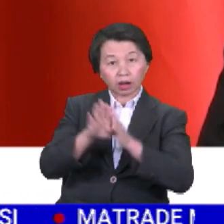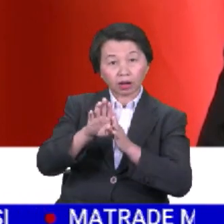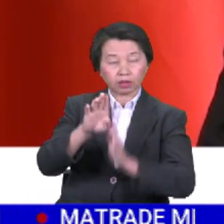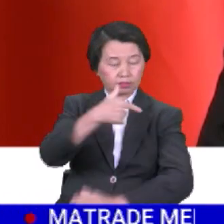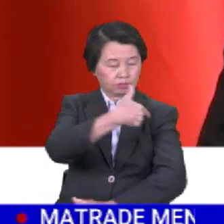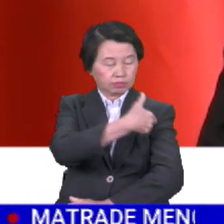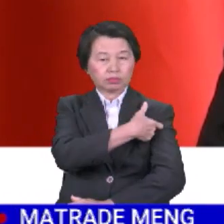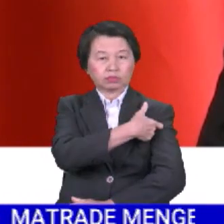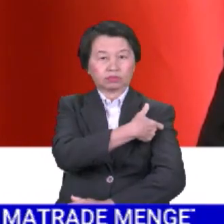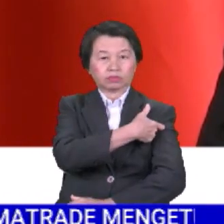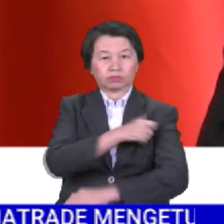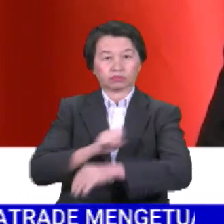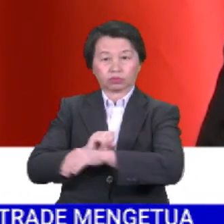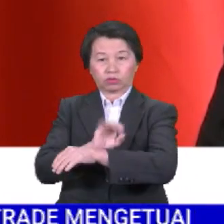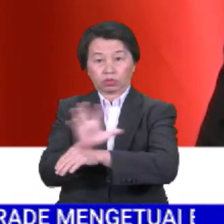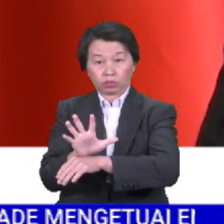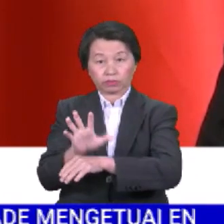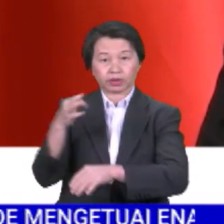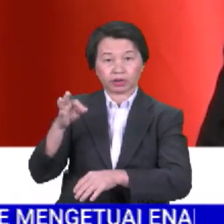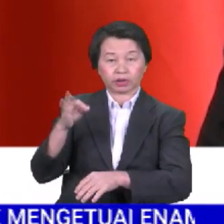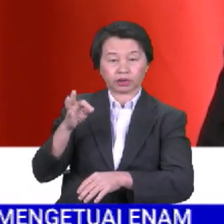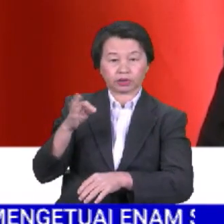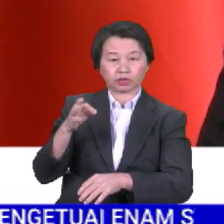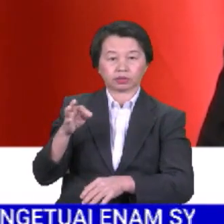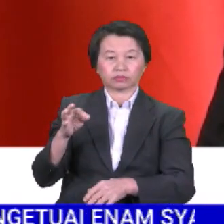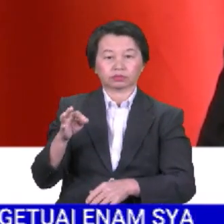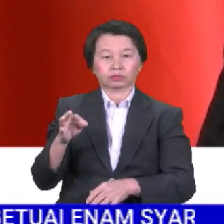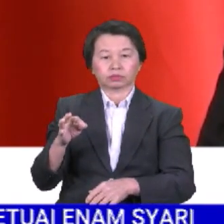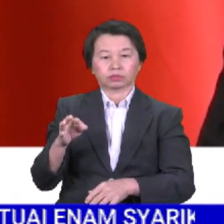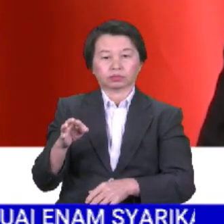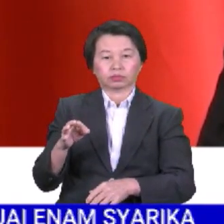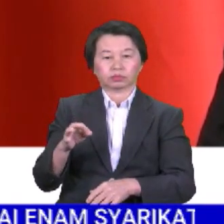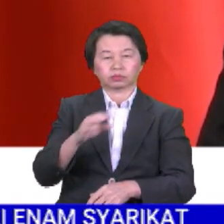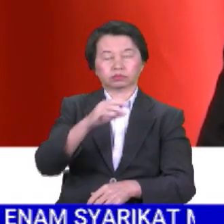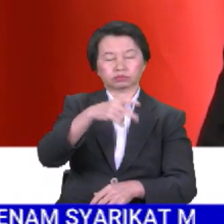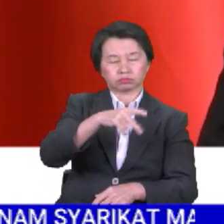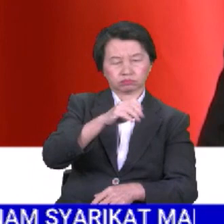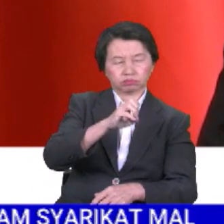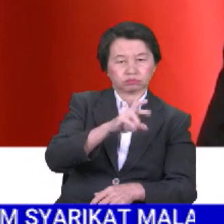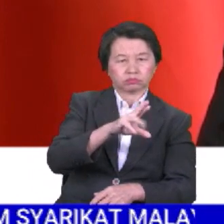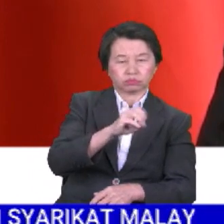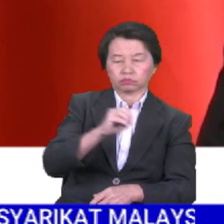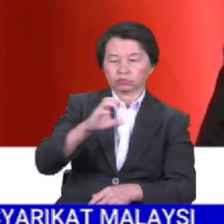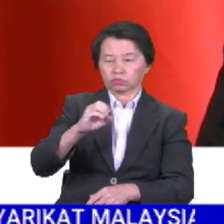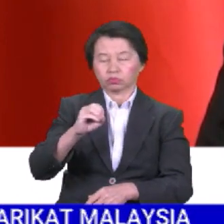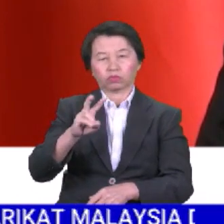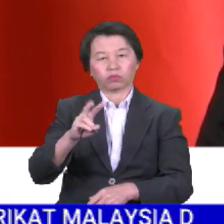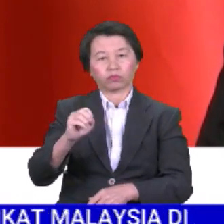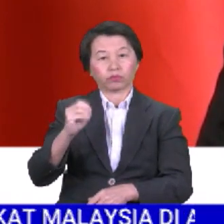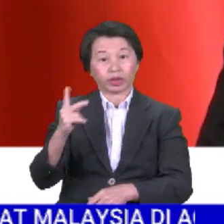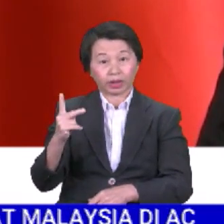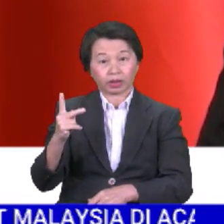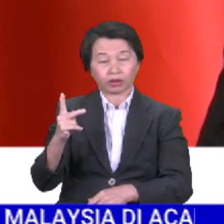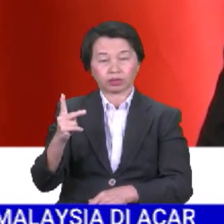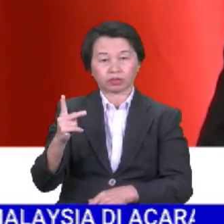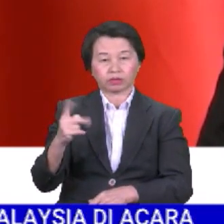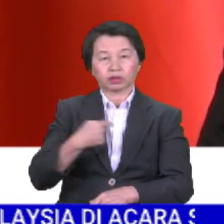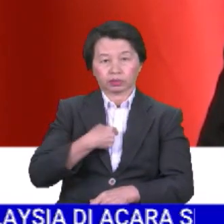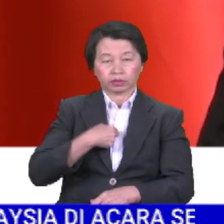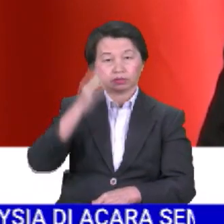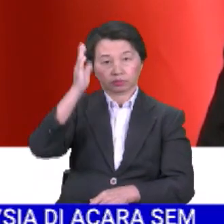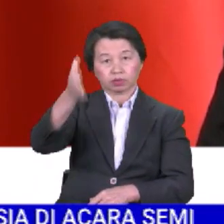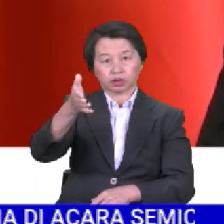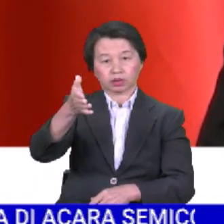vaksin COVID-19 iaitu Turkovax buatan Turkiye. Saya